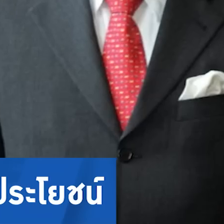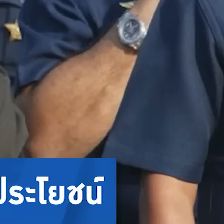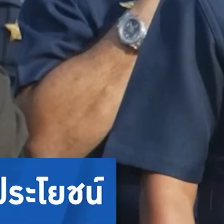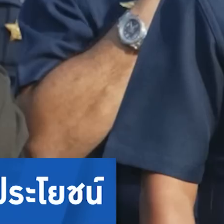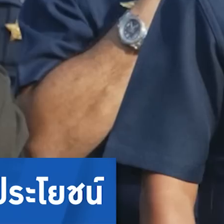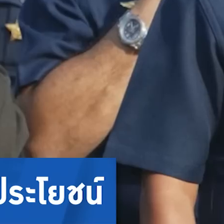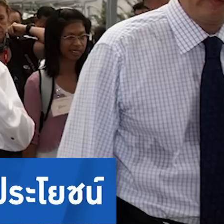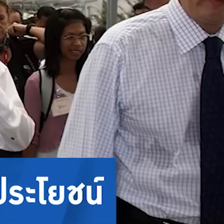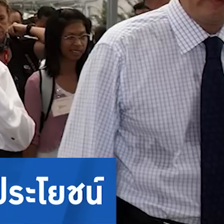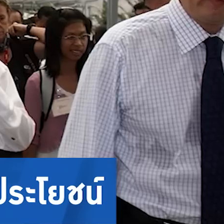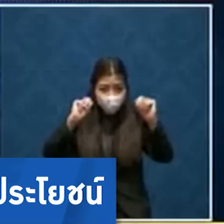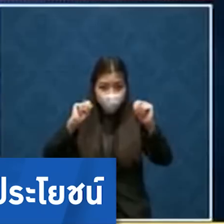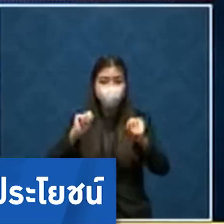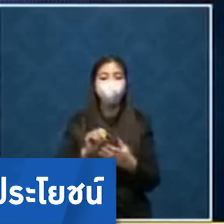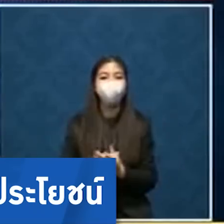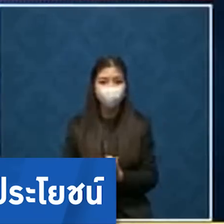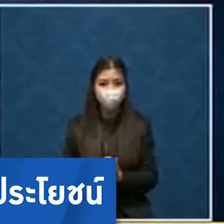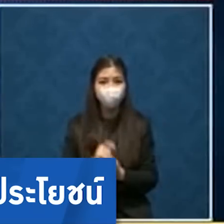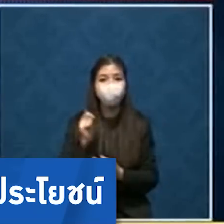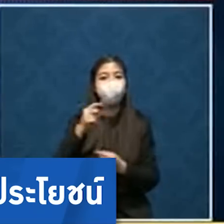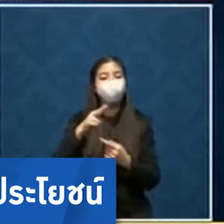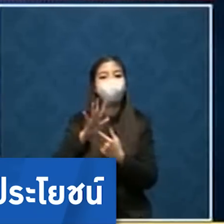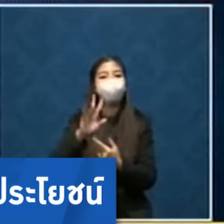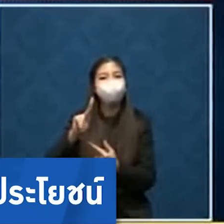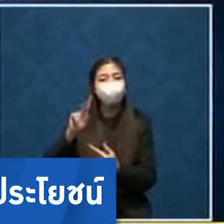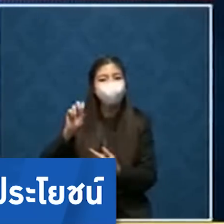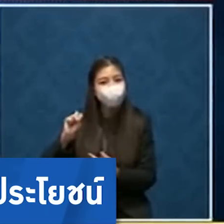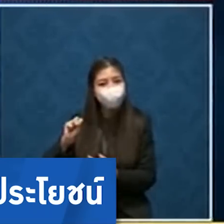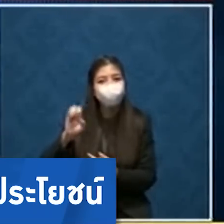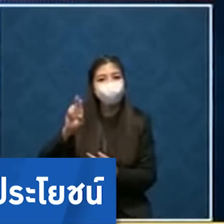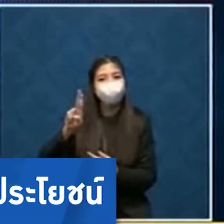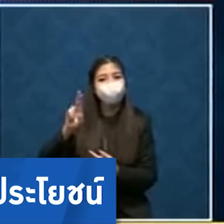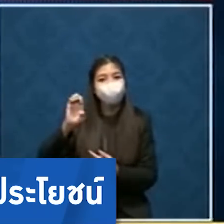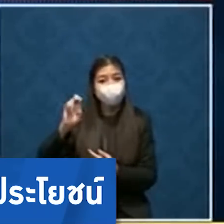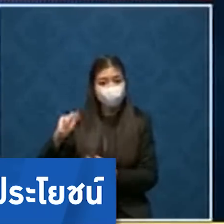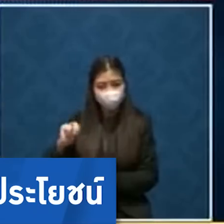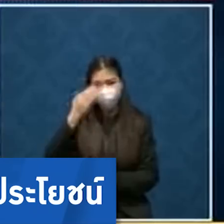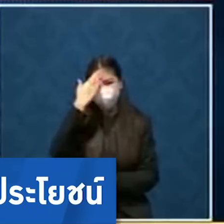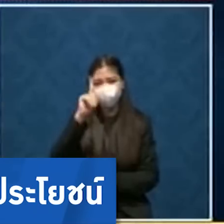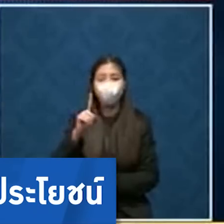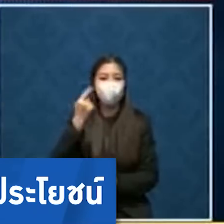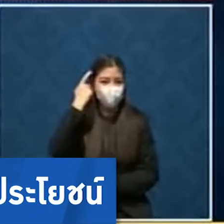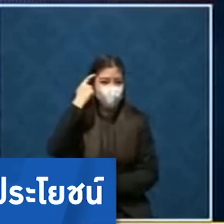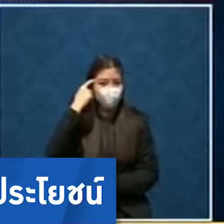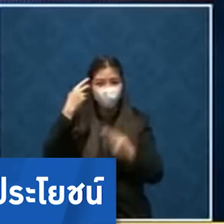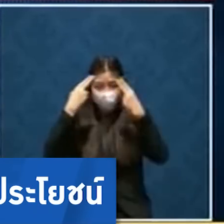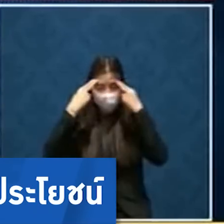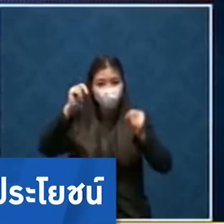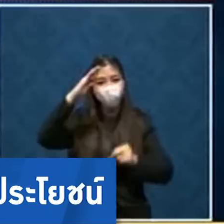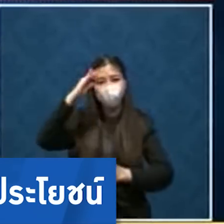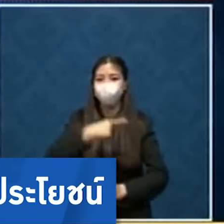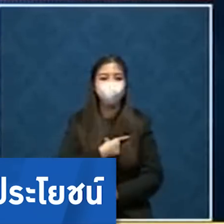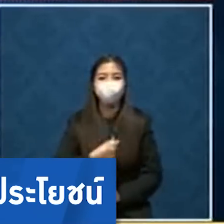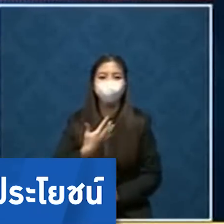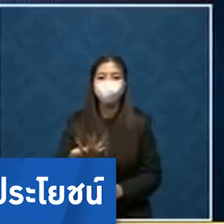ทักษิณทักษิณทักษิณดิฉันพูดชื่อนี้หลายๆครั้งเพราะดิฉันทราบว่านายกประยุทธ์ไม่ชอบชื่อนี้แต่ชื่อนี้